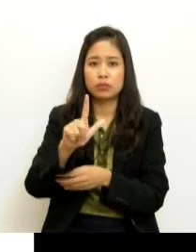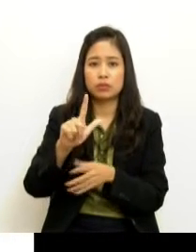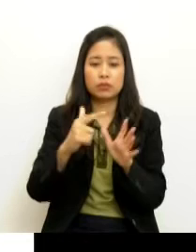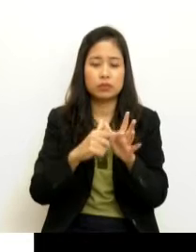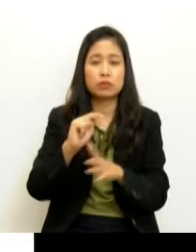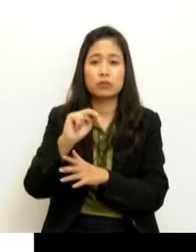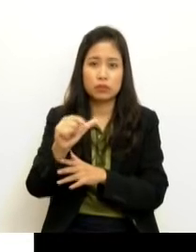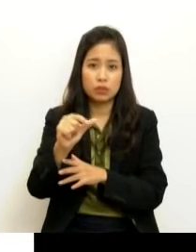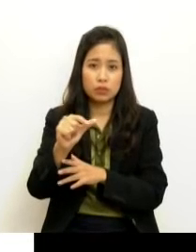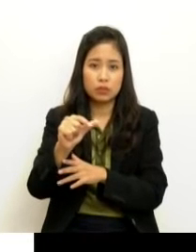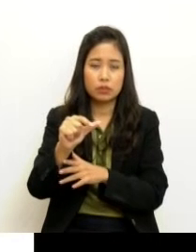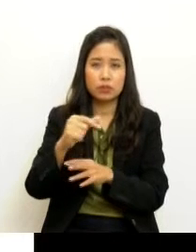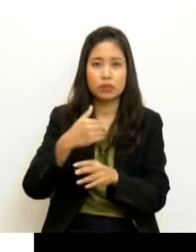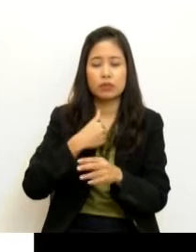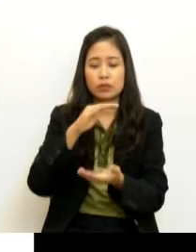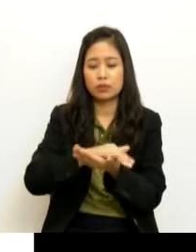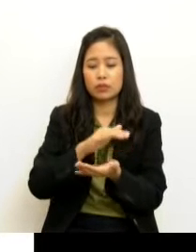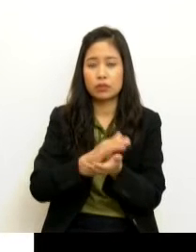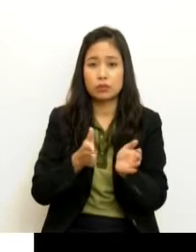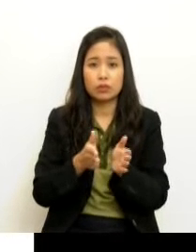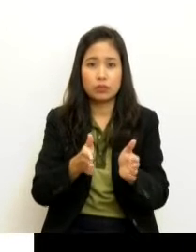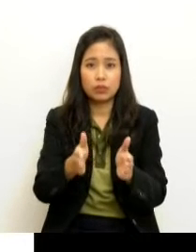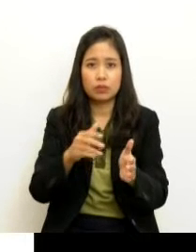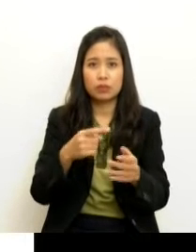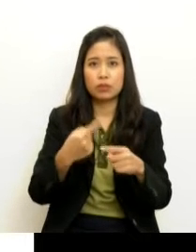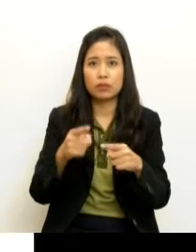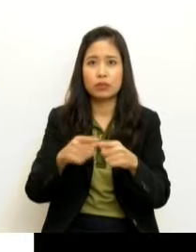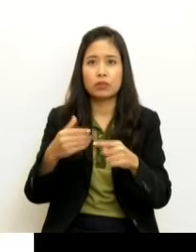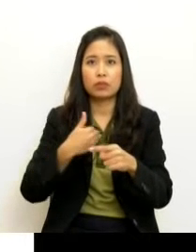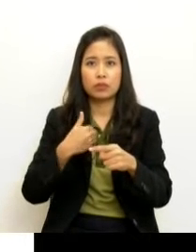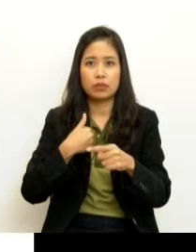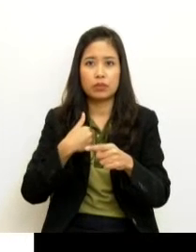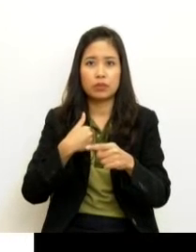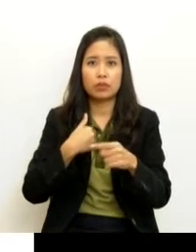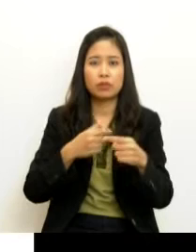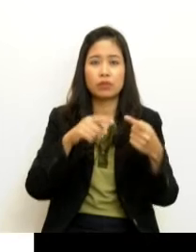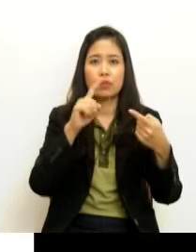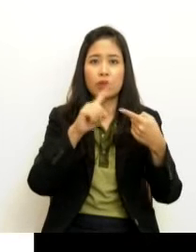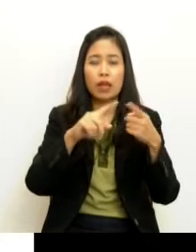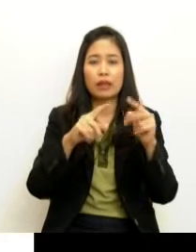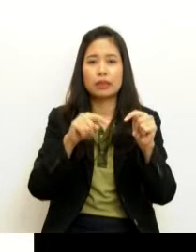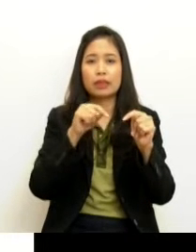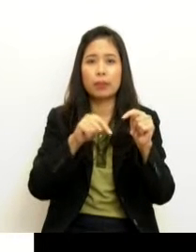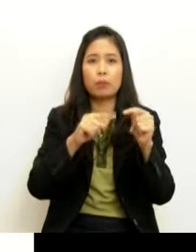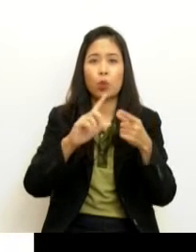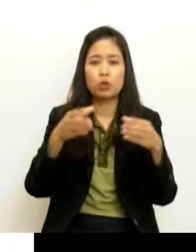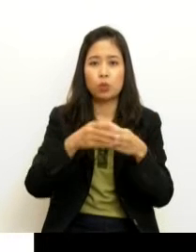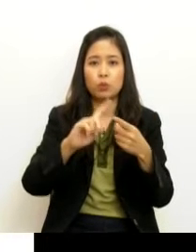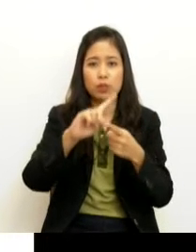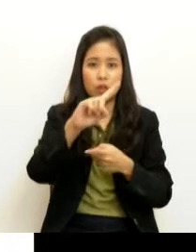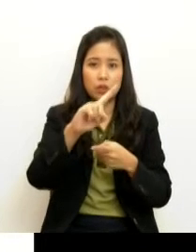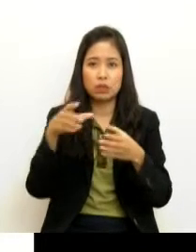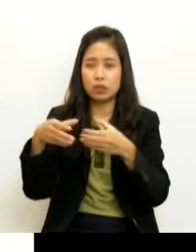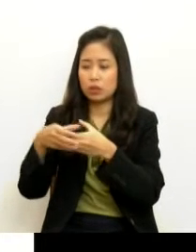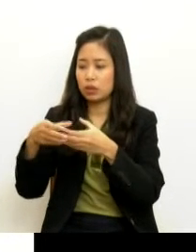งโรงเรียนป่าคอกแล้วก็รับโรงเรียนสิทธิสุนทรบำรุงที่มีพื้นที่7ไร่เนี่ย